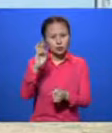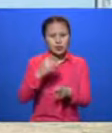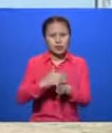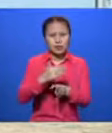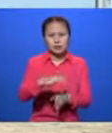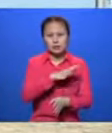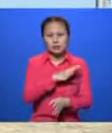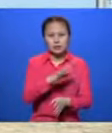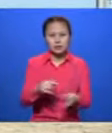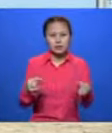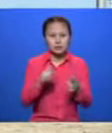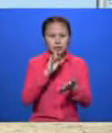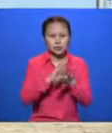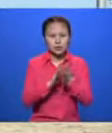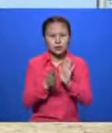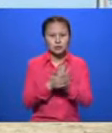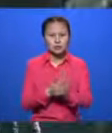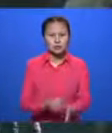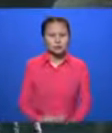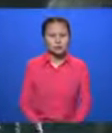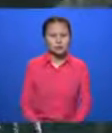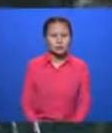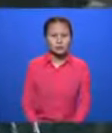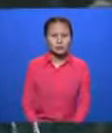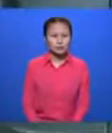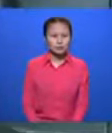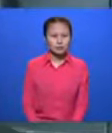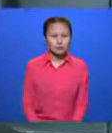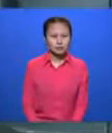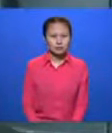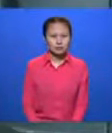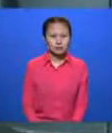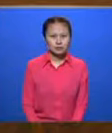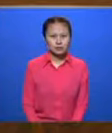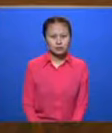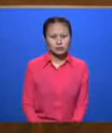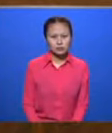өзара ынтымақтастық туралы меморандумға қол қоюға шақырды.